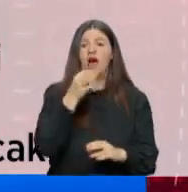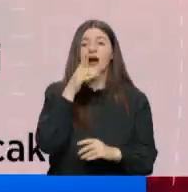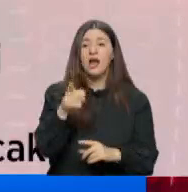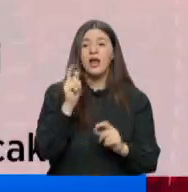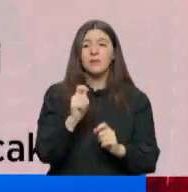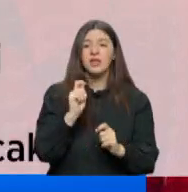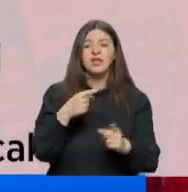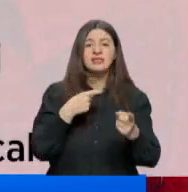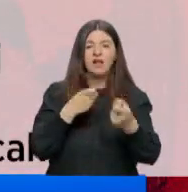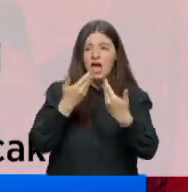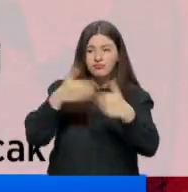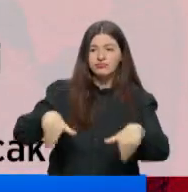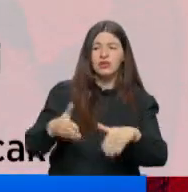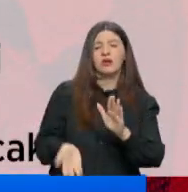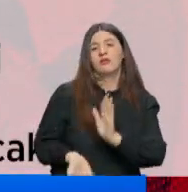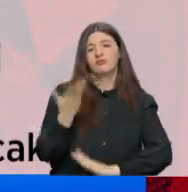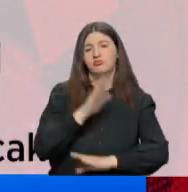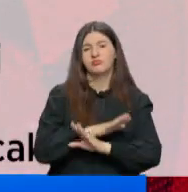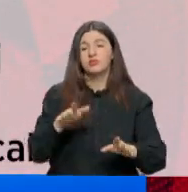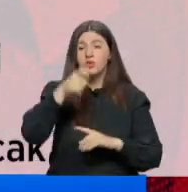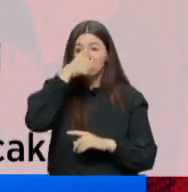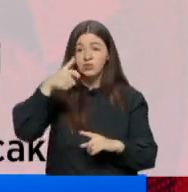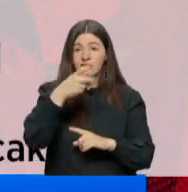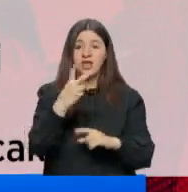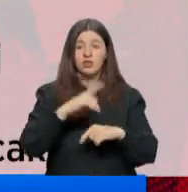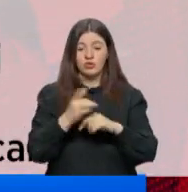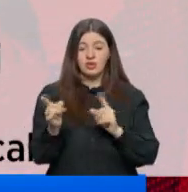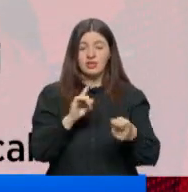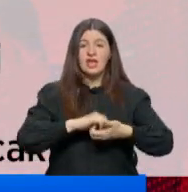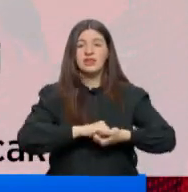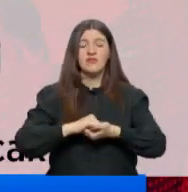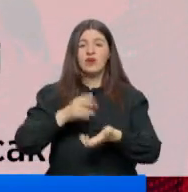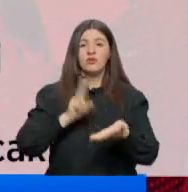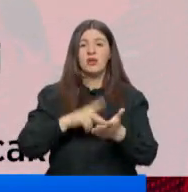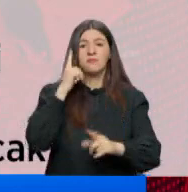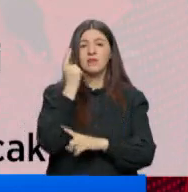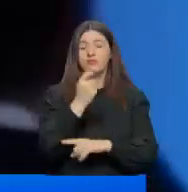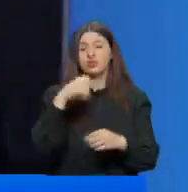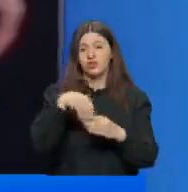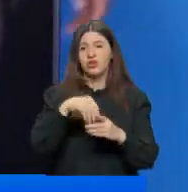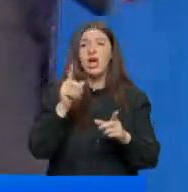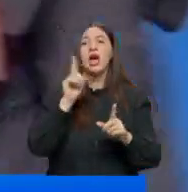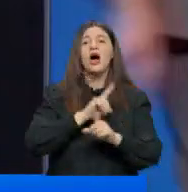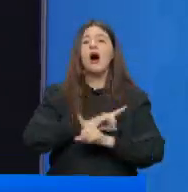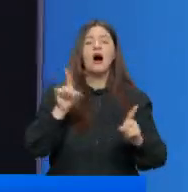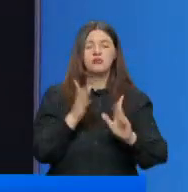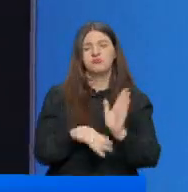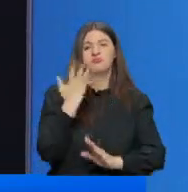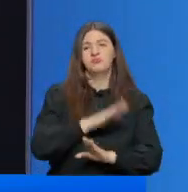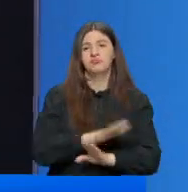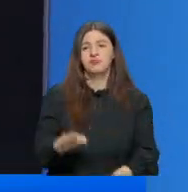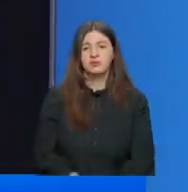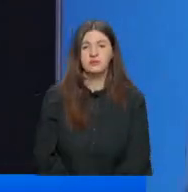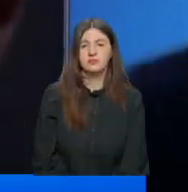Ankara'ya uygulanan silah ambargolarını kaldırdı. Türkiye'de iki ülkenin ittifak üyelikleri başvurusu üzerindeki vetoyu kaldırdı.